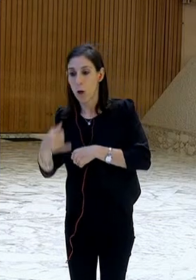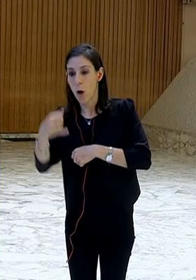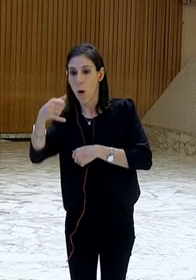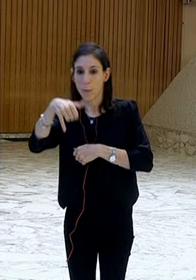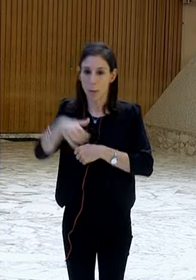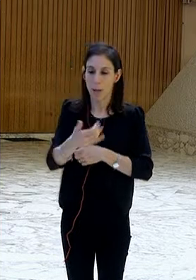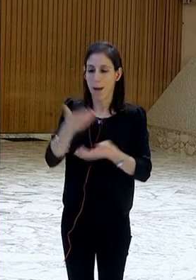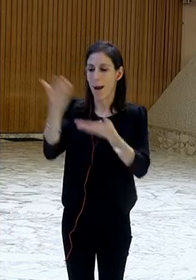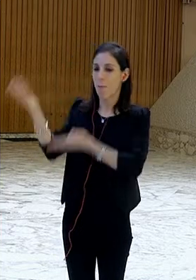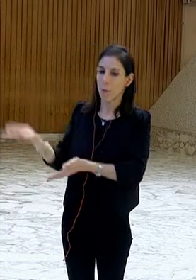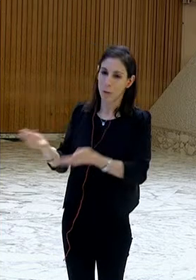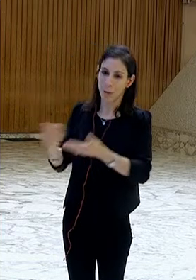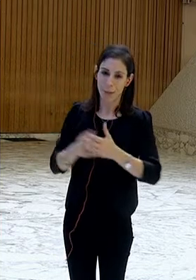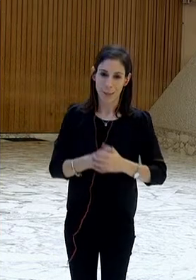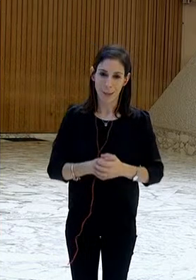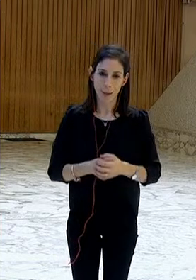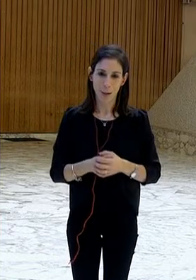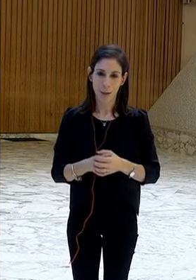à vous.